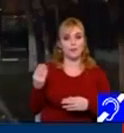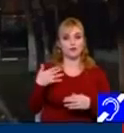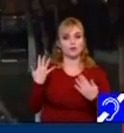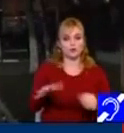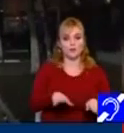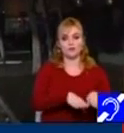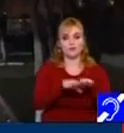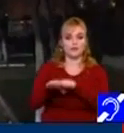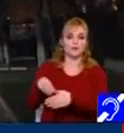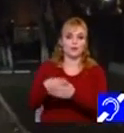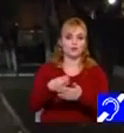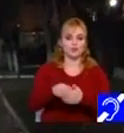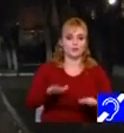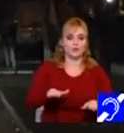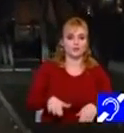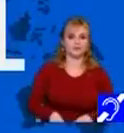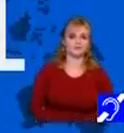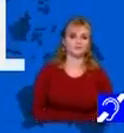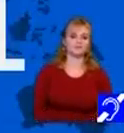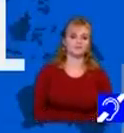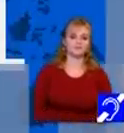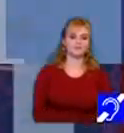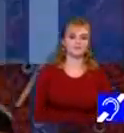deja alocați din bugetul local.